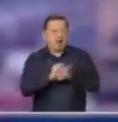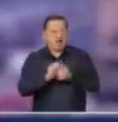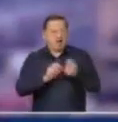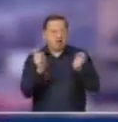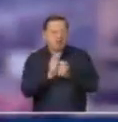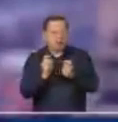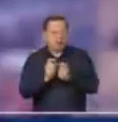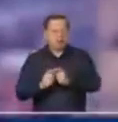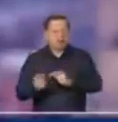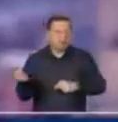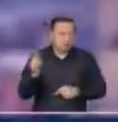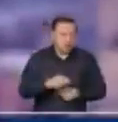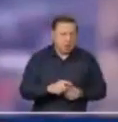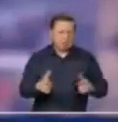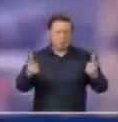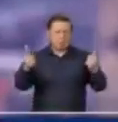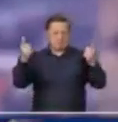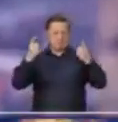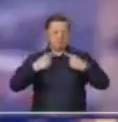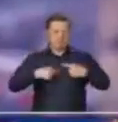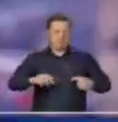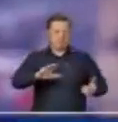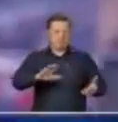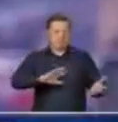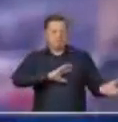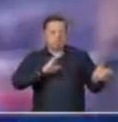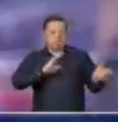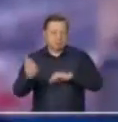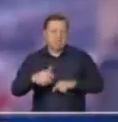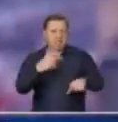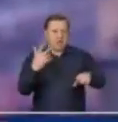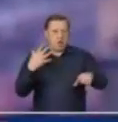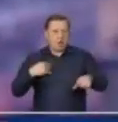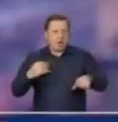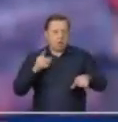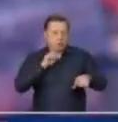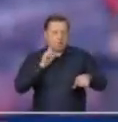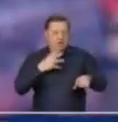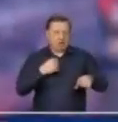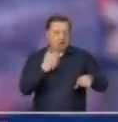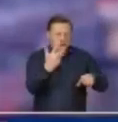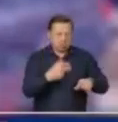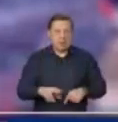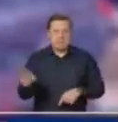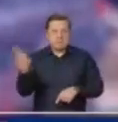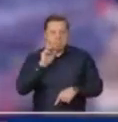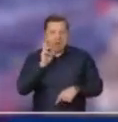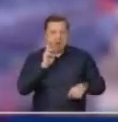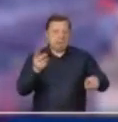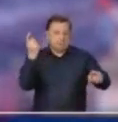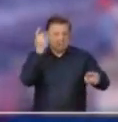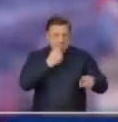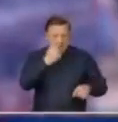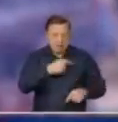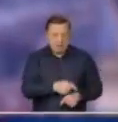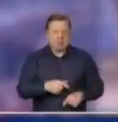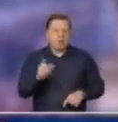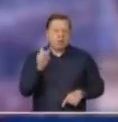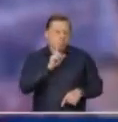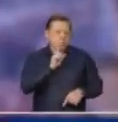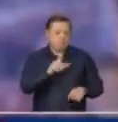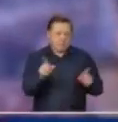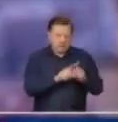sąsiadów, a jednak nieoczekiwanie przerodziło się w akcję pomocy 3-letniemu chłopcu. Dziecko zostało odebrane nietrzeźwej matce i jej partnerowi. Malec